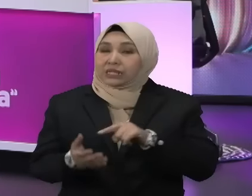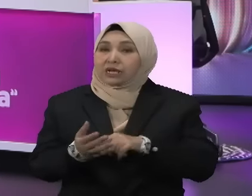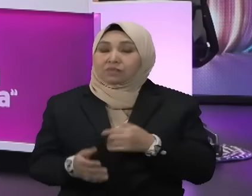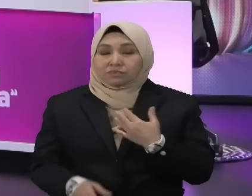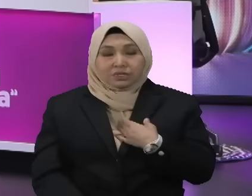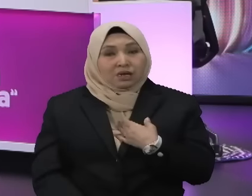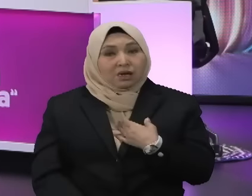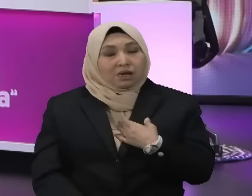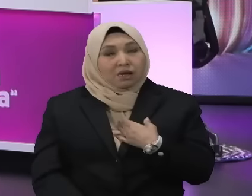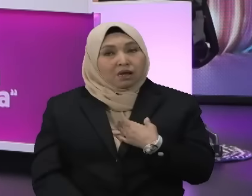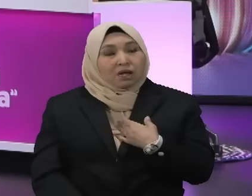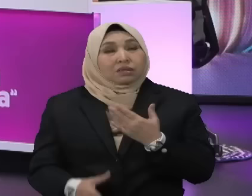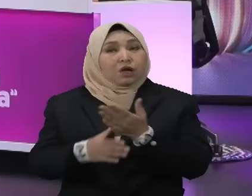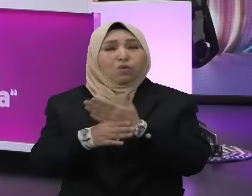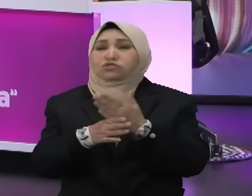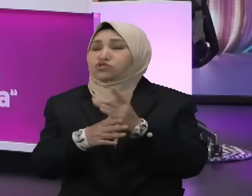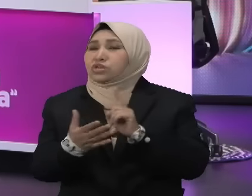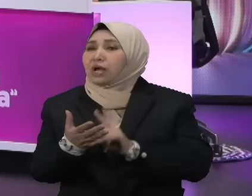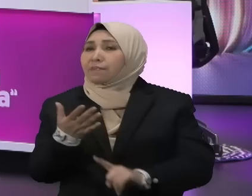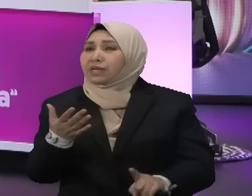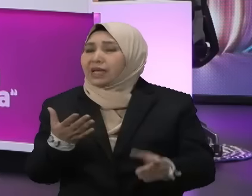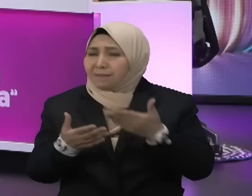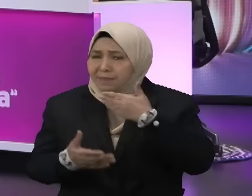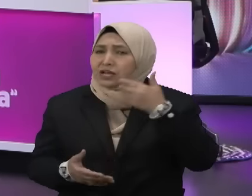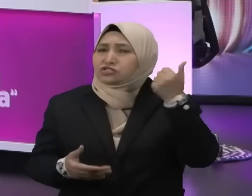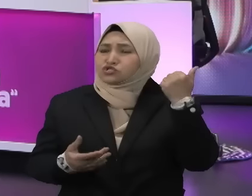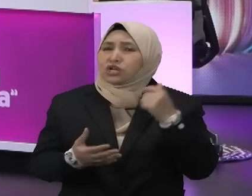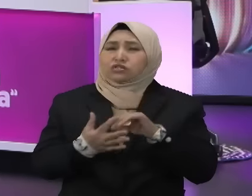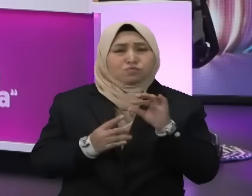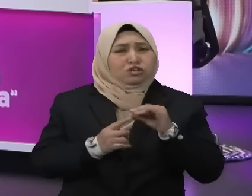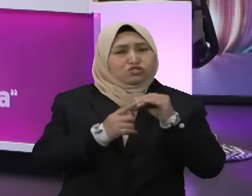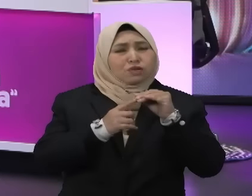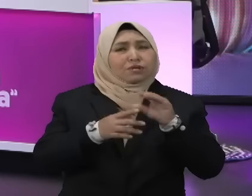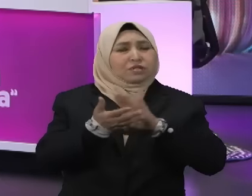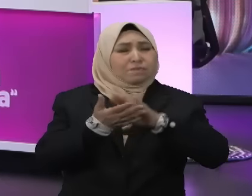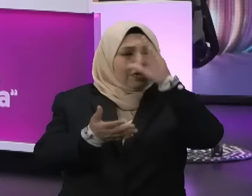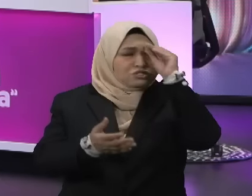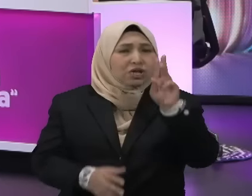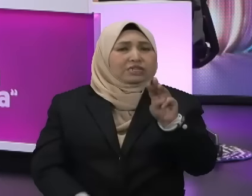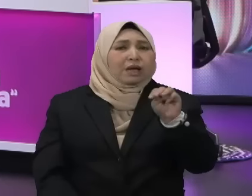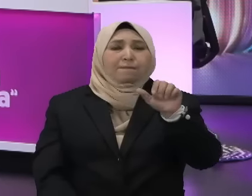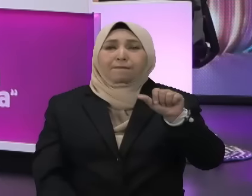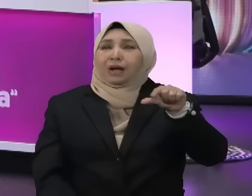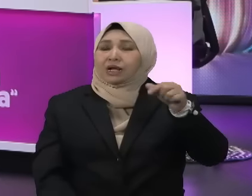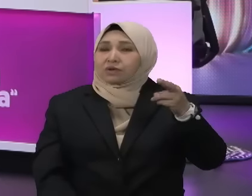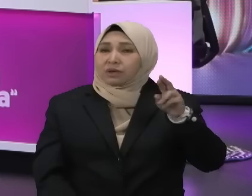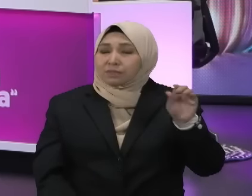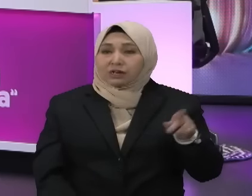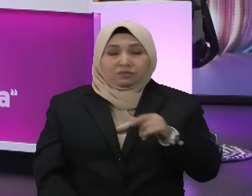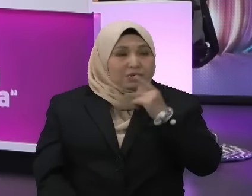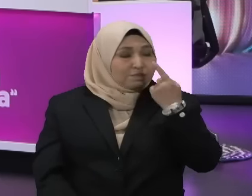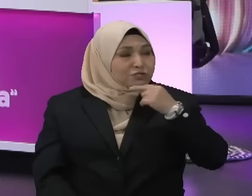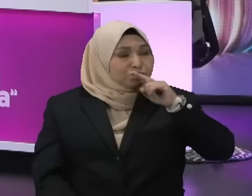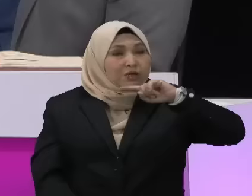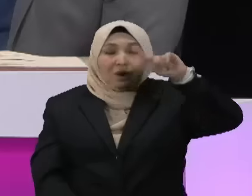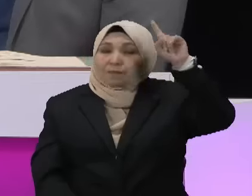Ustaz kongsikan apa yang yang menarik, yang special ketika belajar di Maghribi dahulu? Silakan.